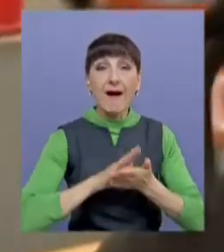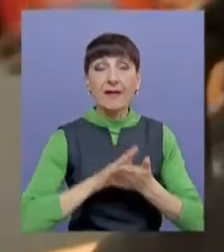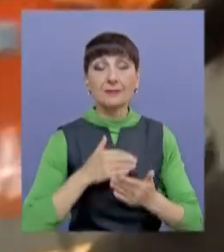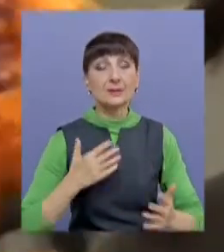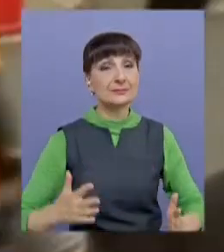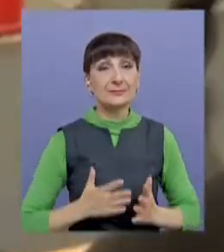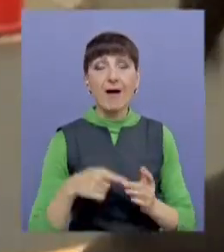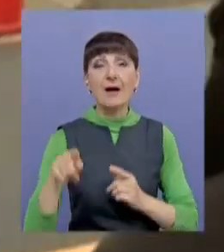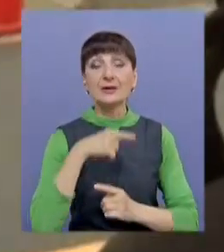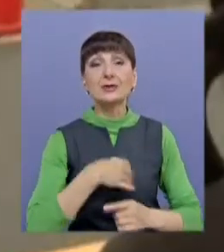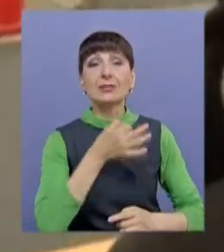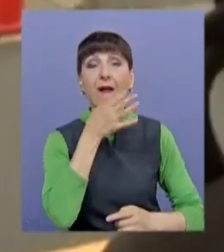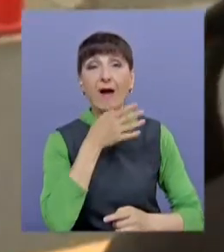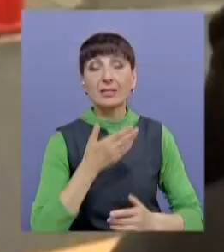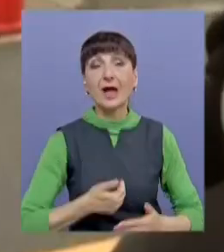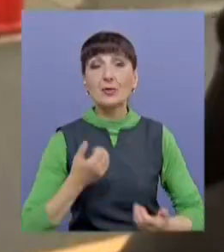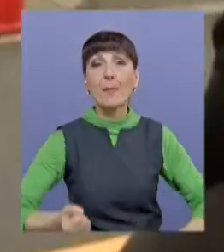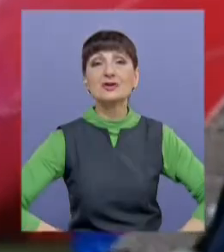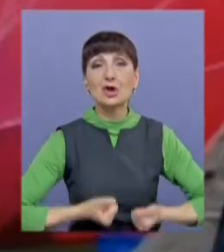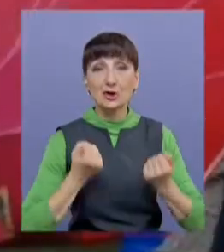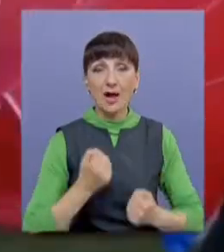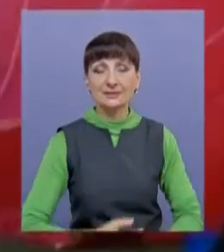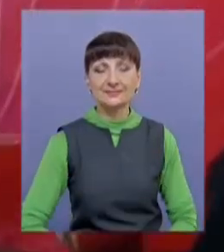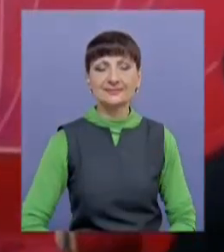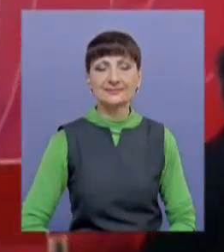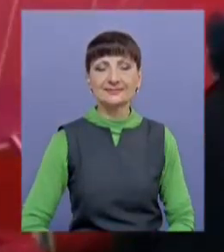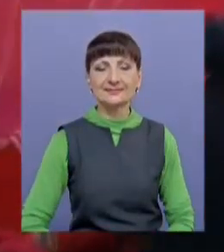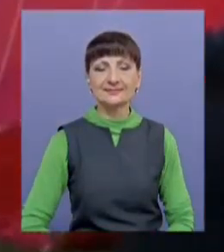растрогало. Они наши поклонники и наша поддержка.